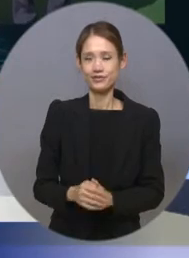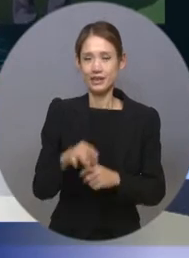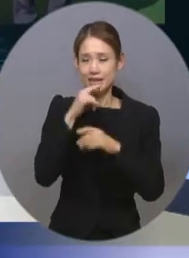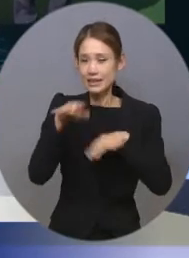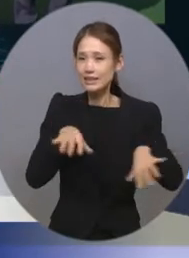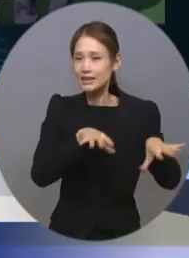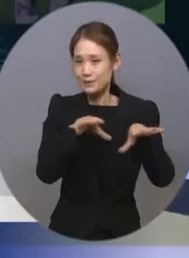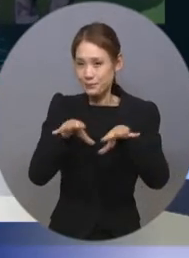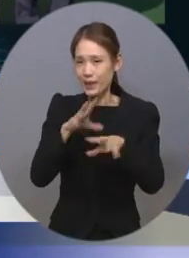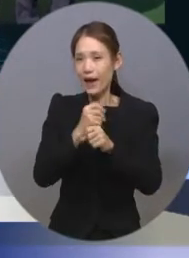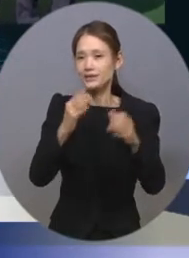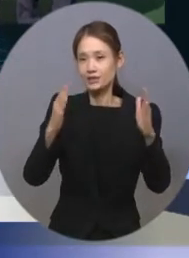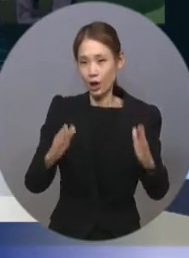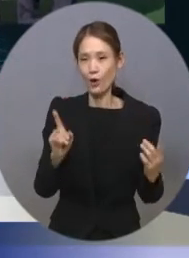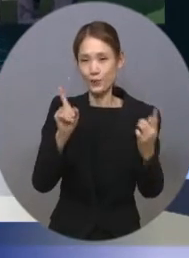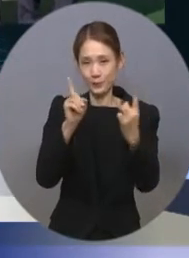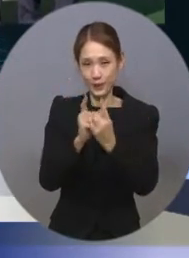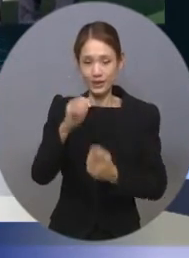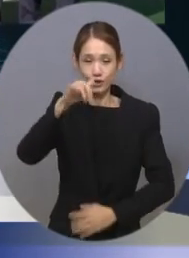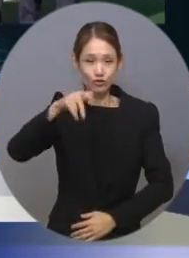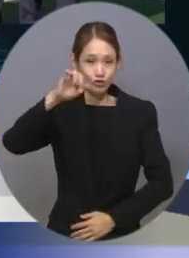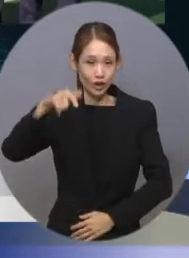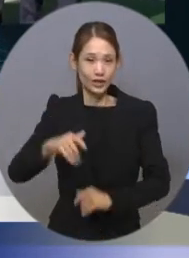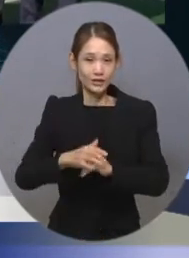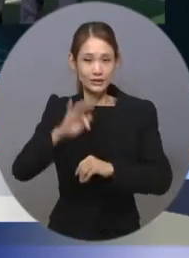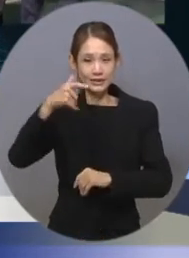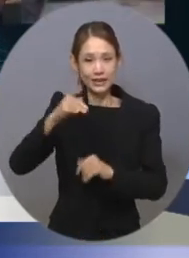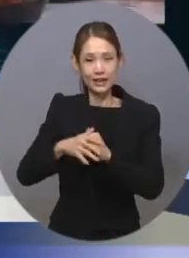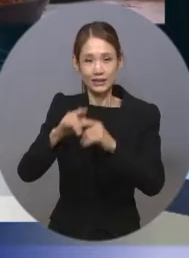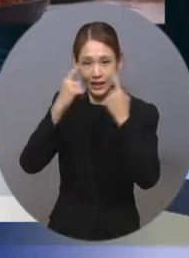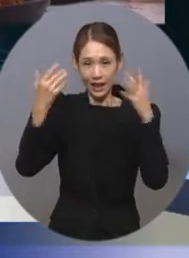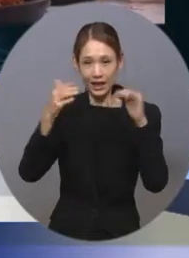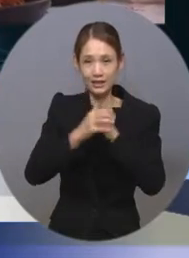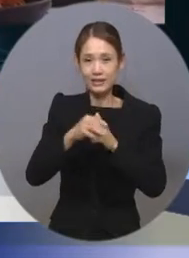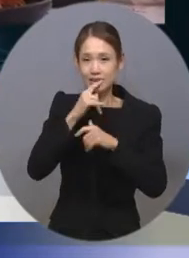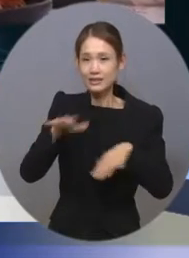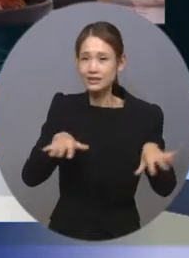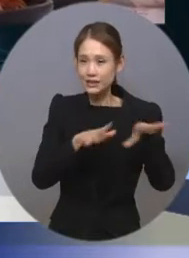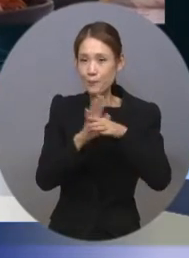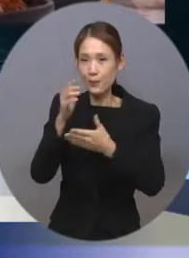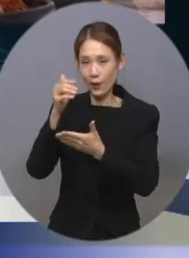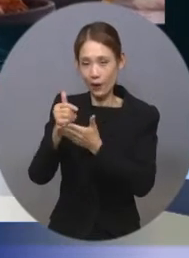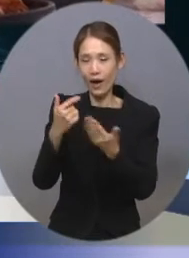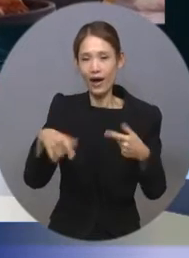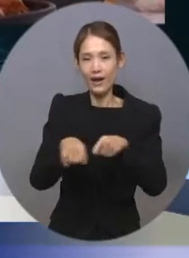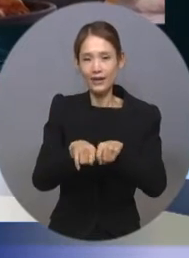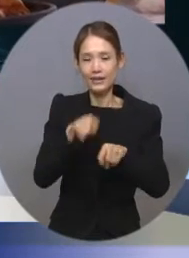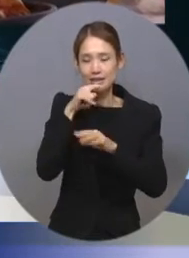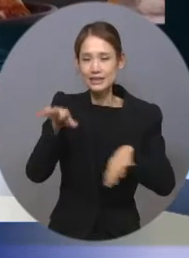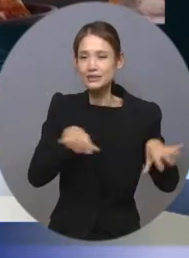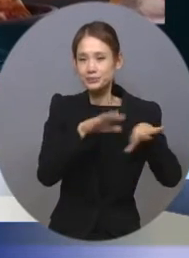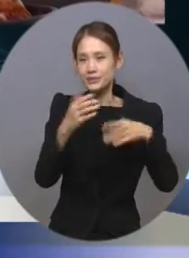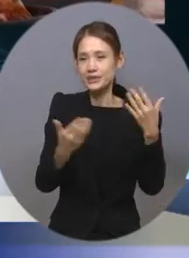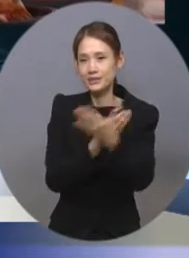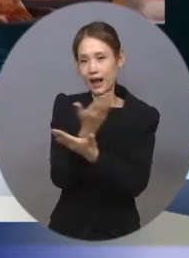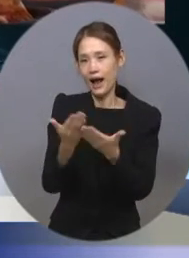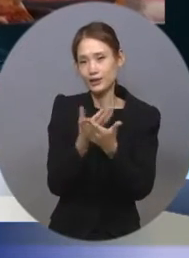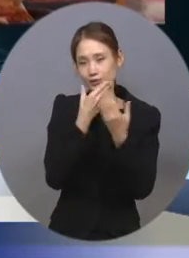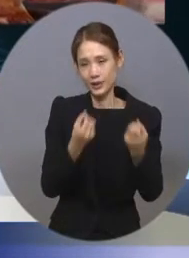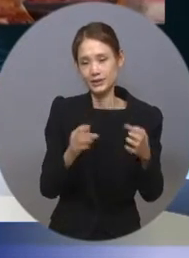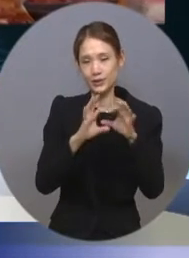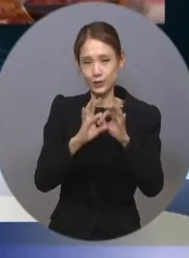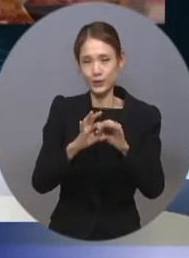김장철을 맞아 전북 군산시의 군장대학교가 김치 명장과 함께하는 김치 나눔 행사를 열고